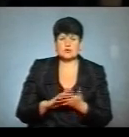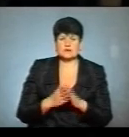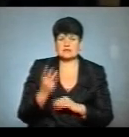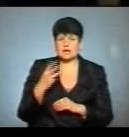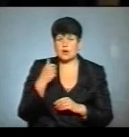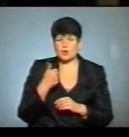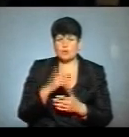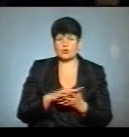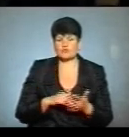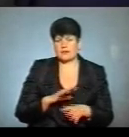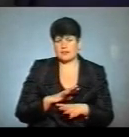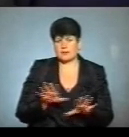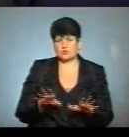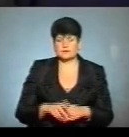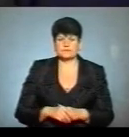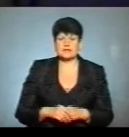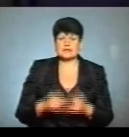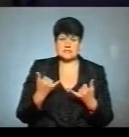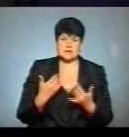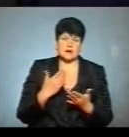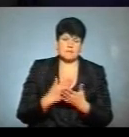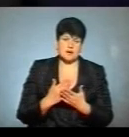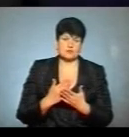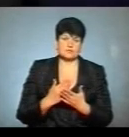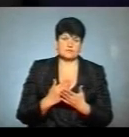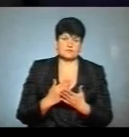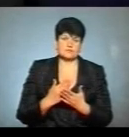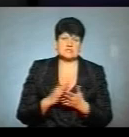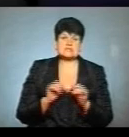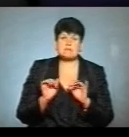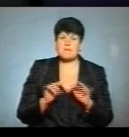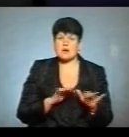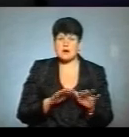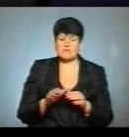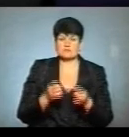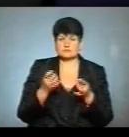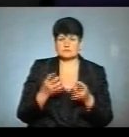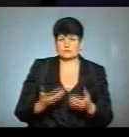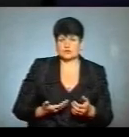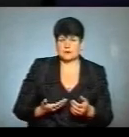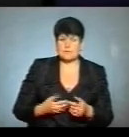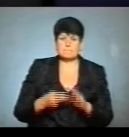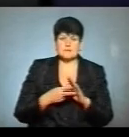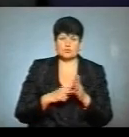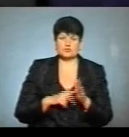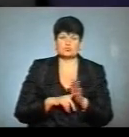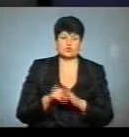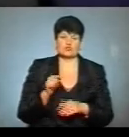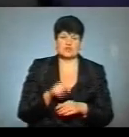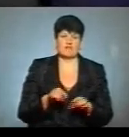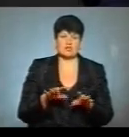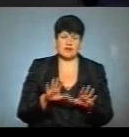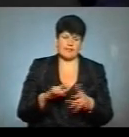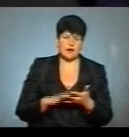Каже, продовжувати не буде. Зараз маю деякі справи у цивільному житті і планую спочатку їх вирішити, а далі вже